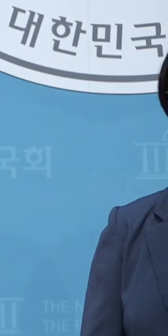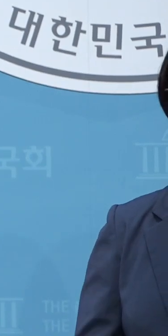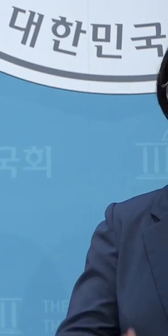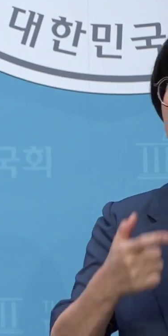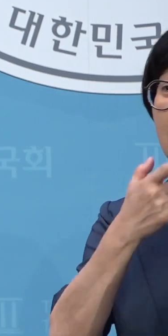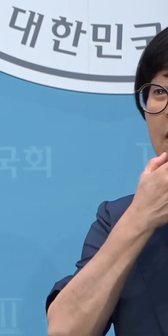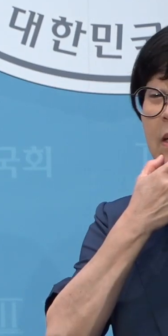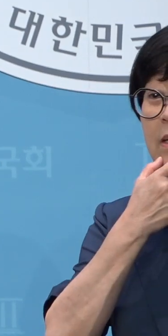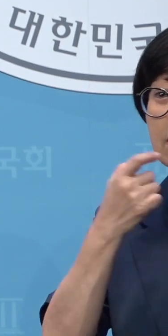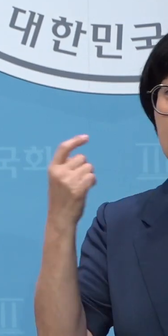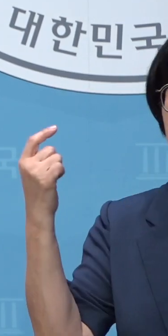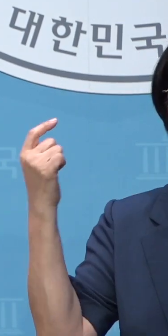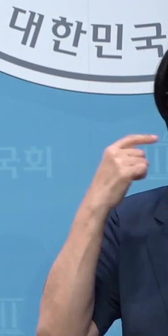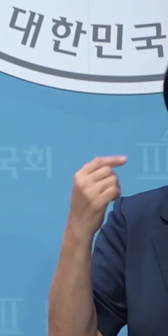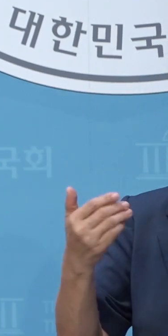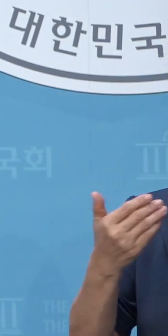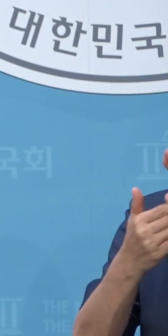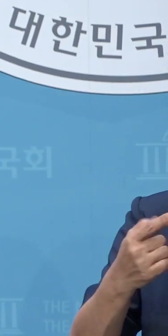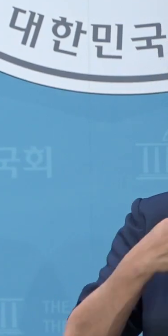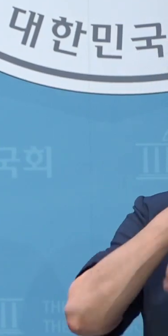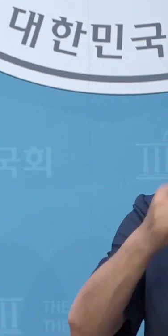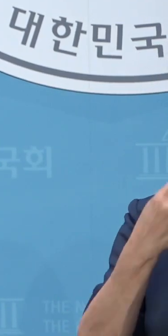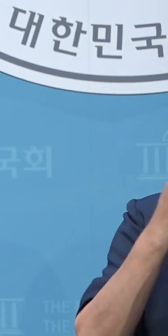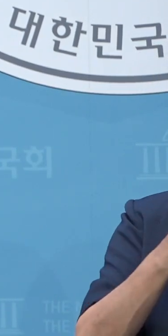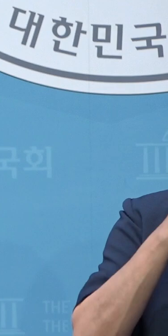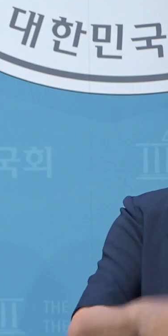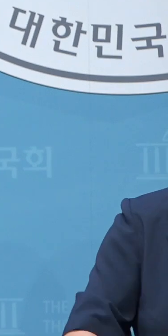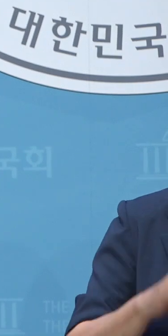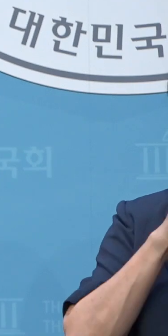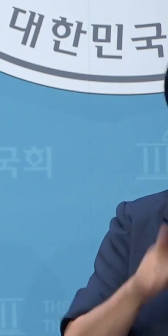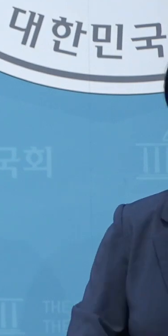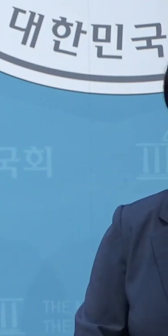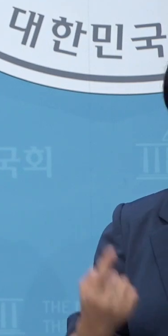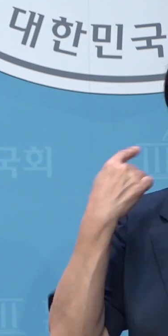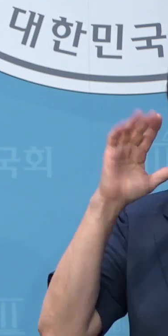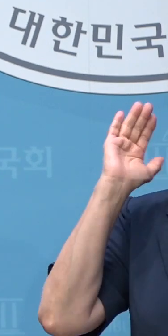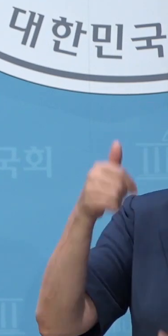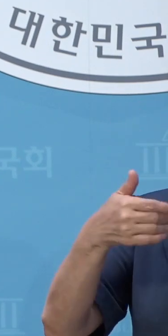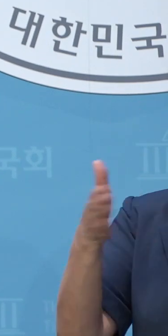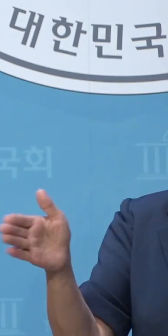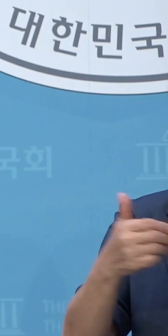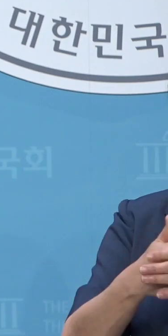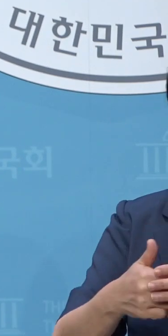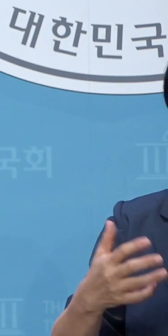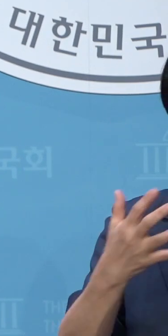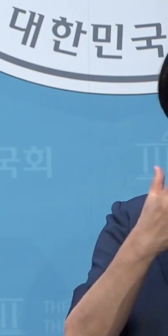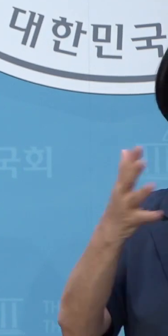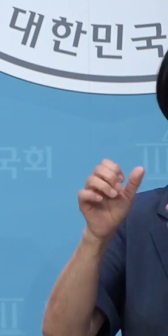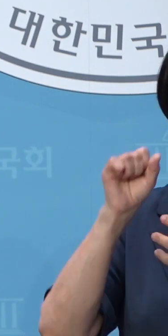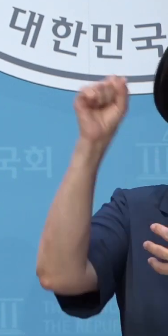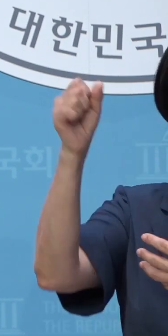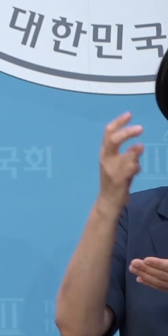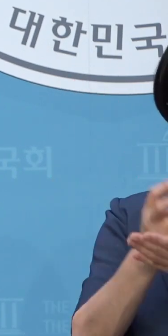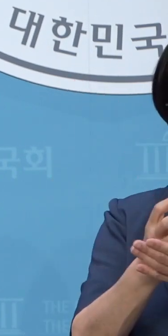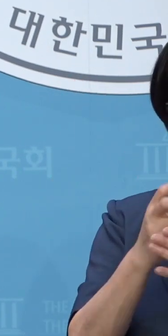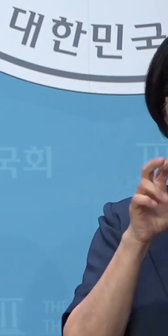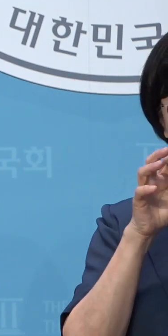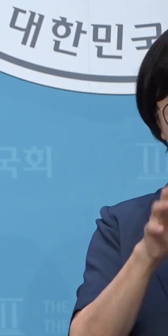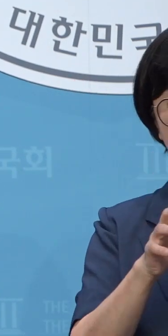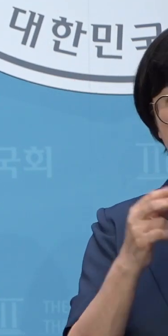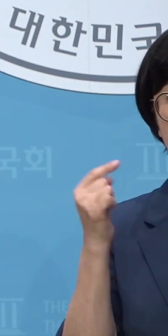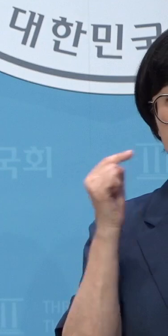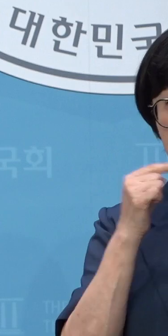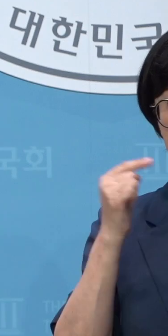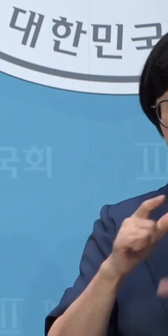싫은 소리 막는게 자유 민주주의입니까 어제 대통령 실은 집회 시위 규제를 강화하겠다고